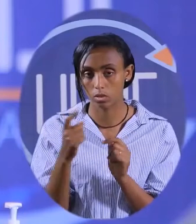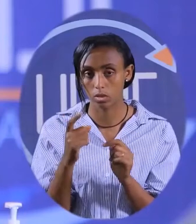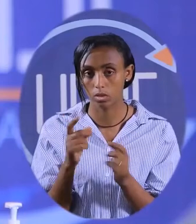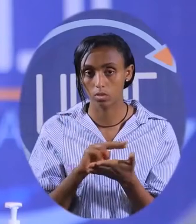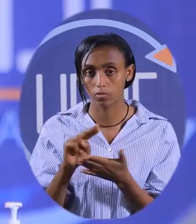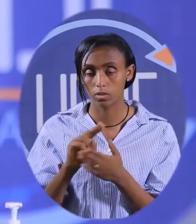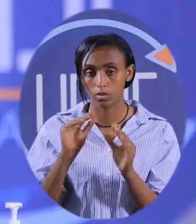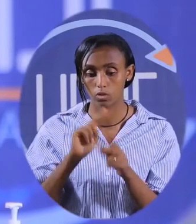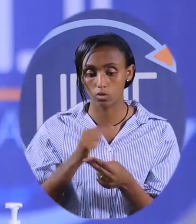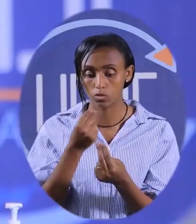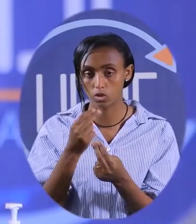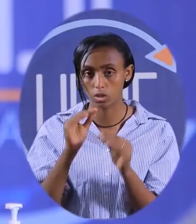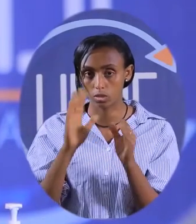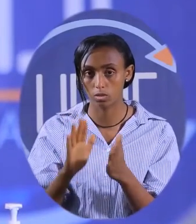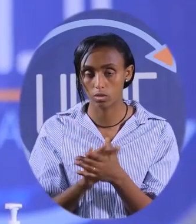በኒውትሪሽን መምህር